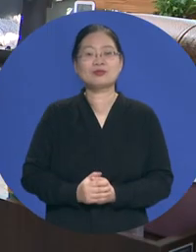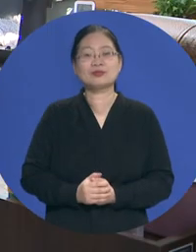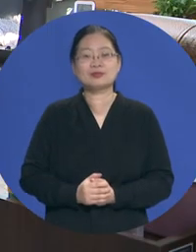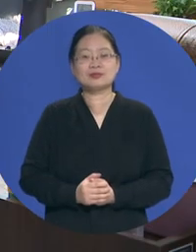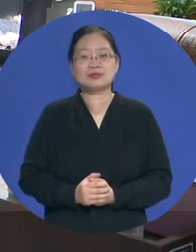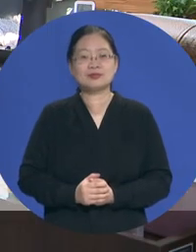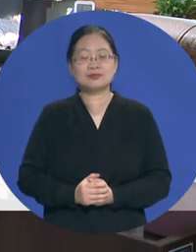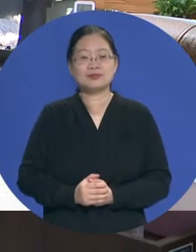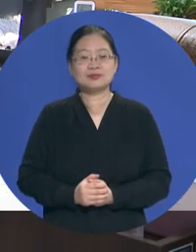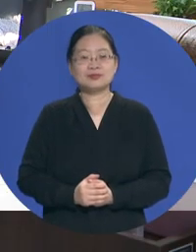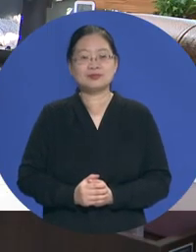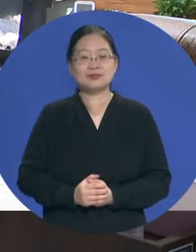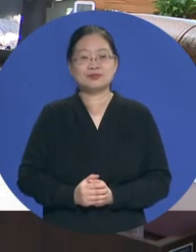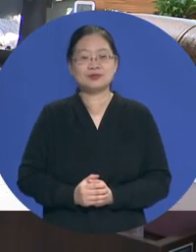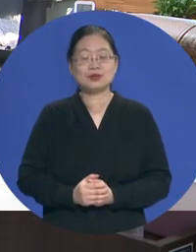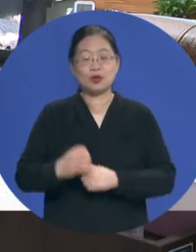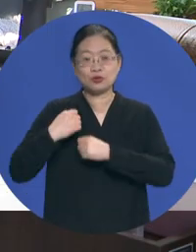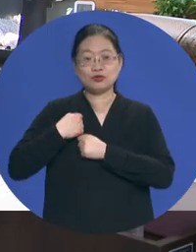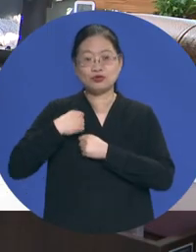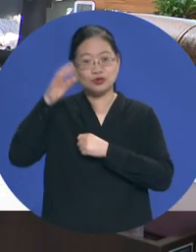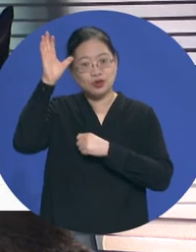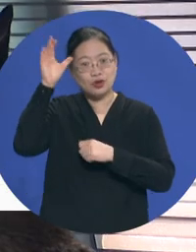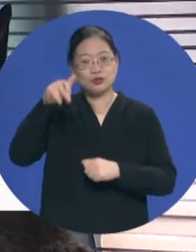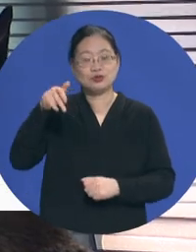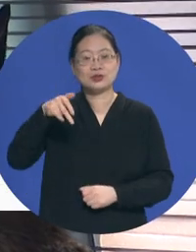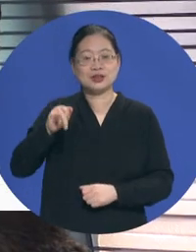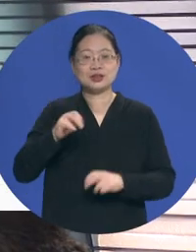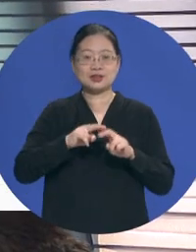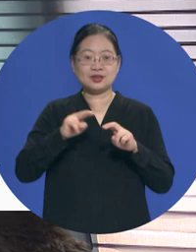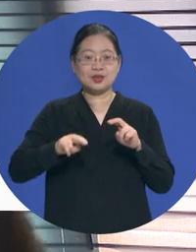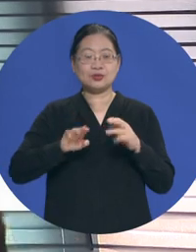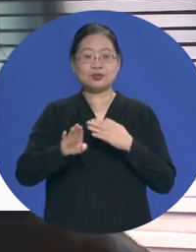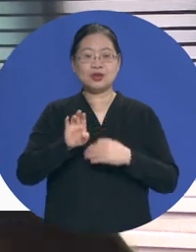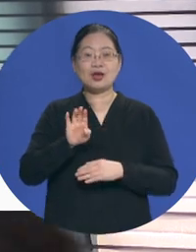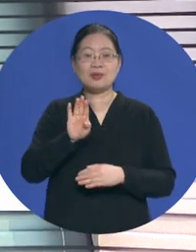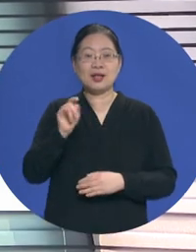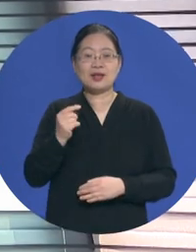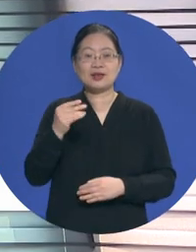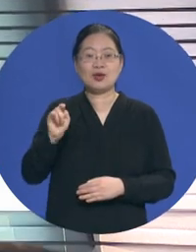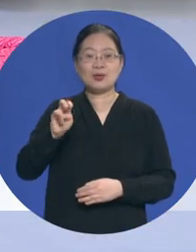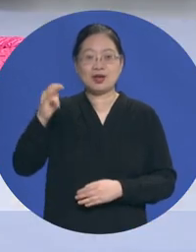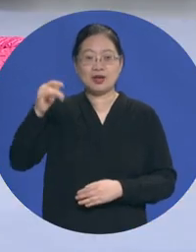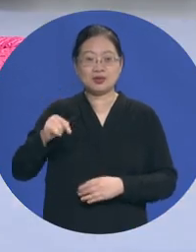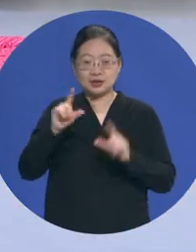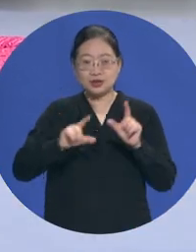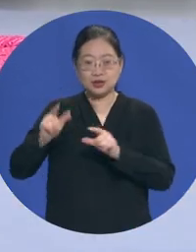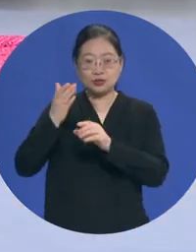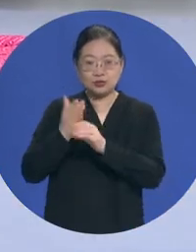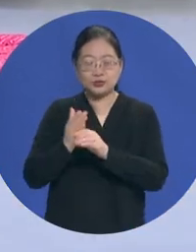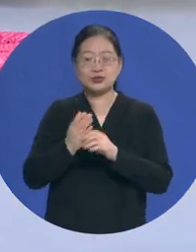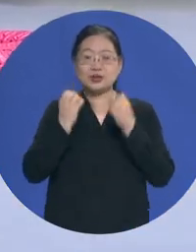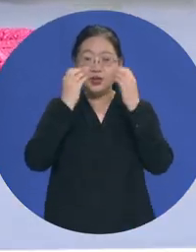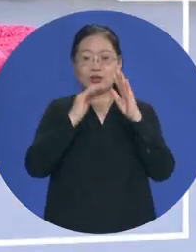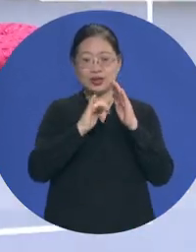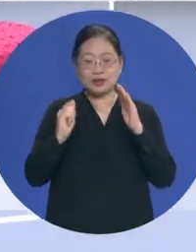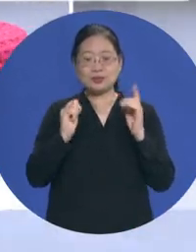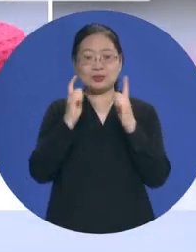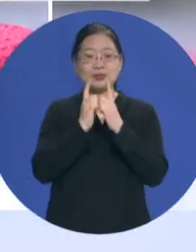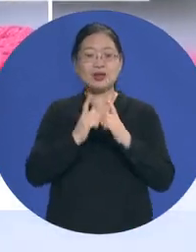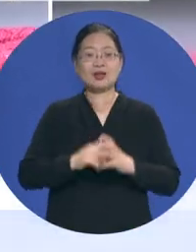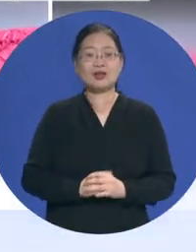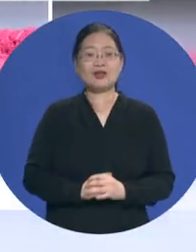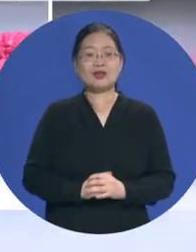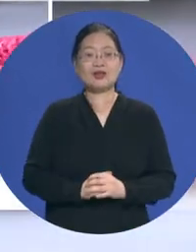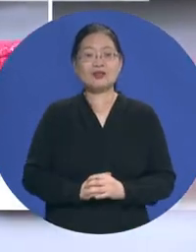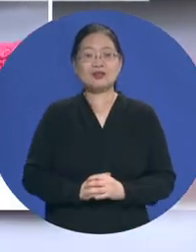취재했습니다 용맹한 군견이 있던 푸키 은퇴후 반려 마루에서 지내던 중 새로운 가족이 생겼습니다 들려서